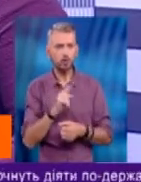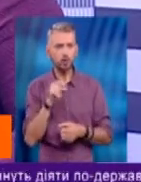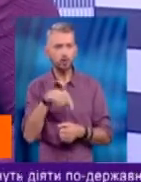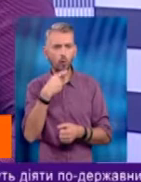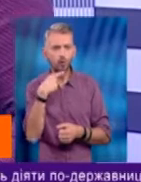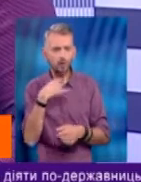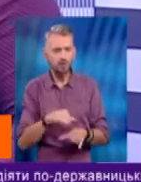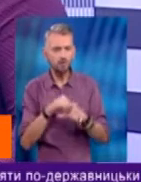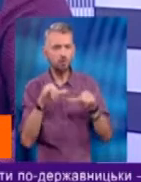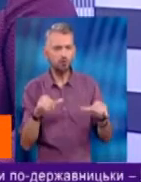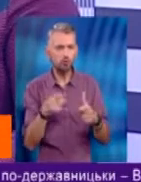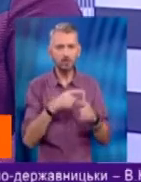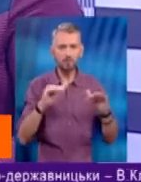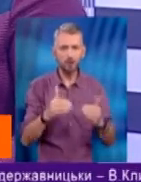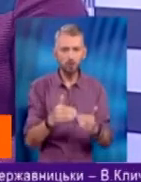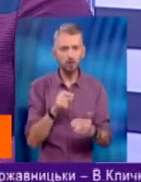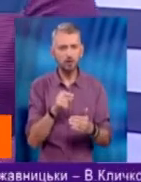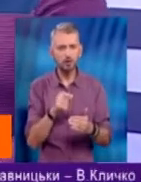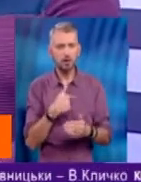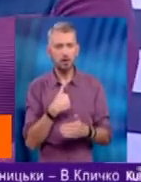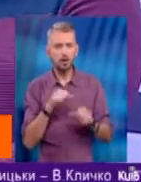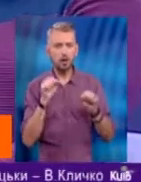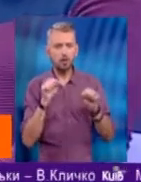говорите, збільшилось чи зменшилось, я вам можу